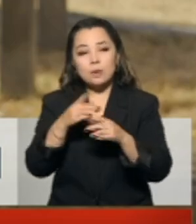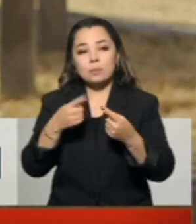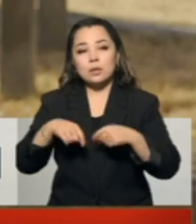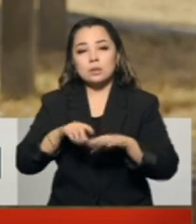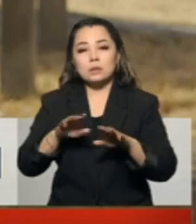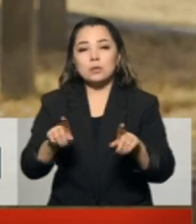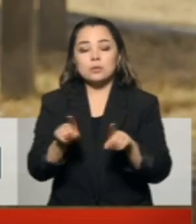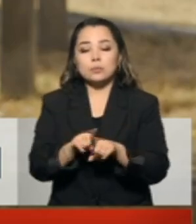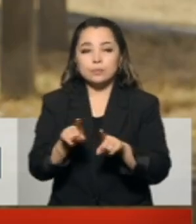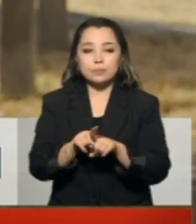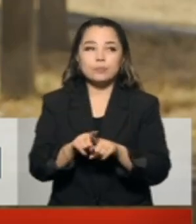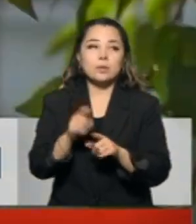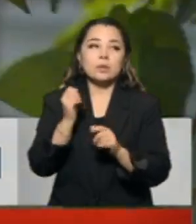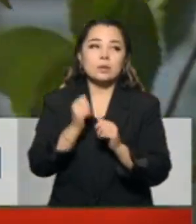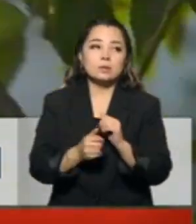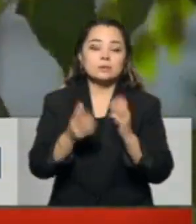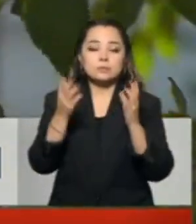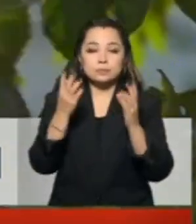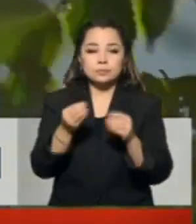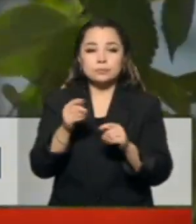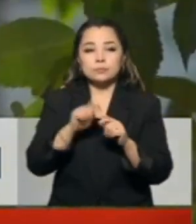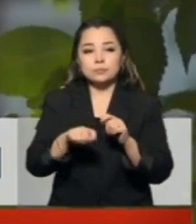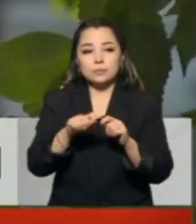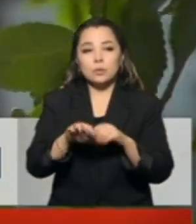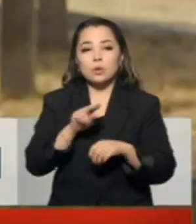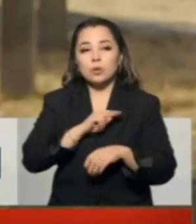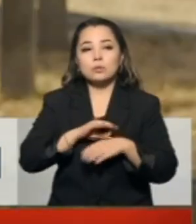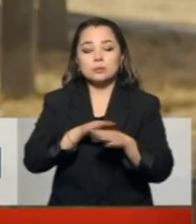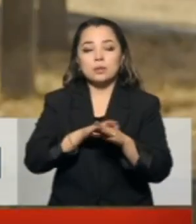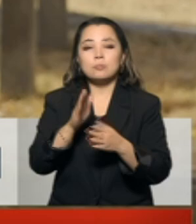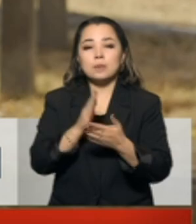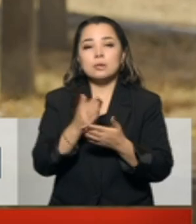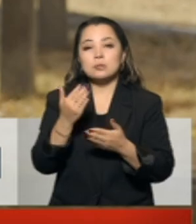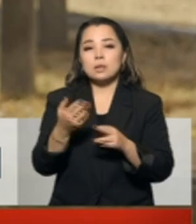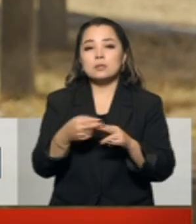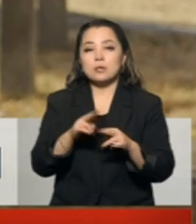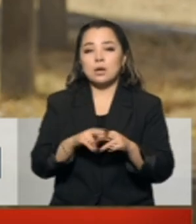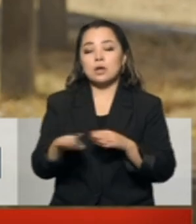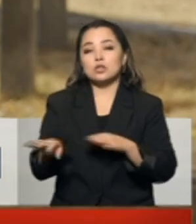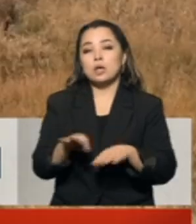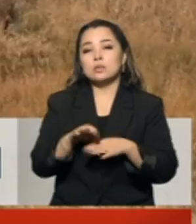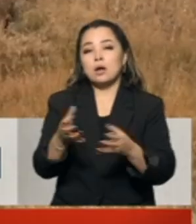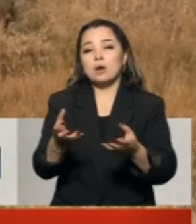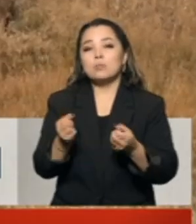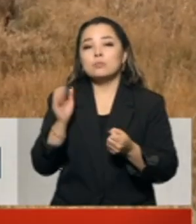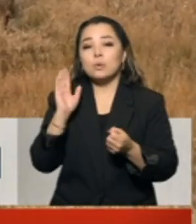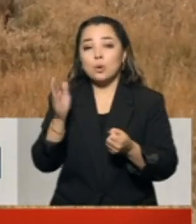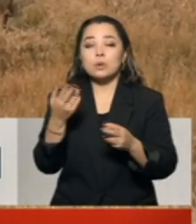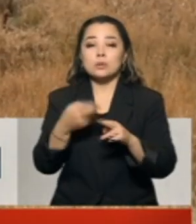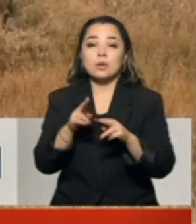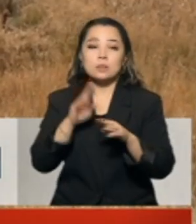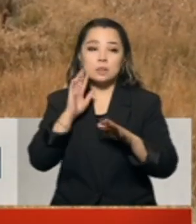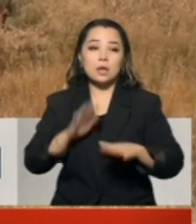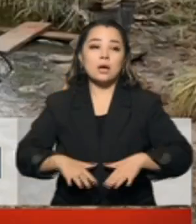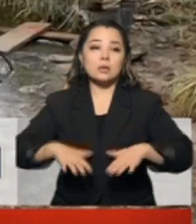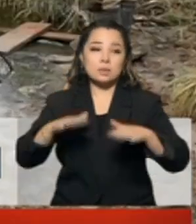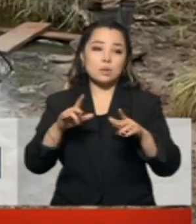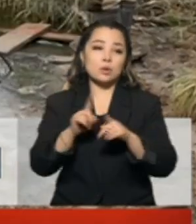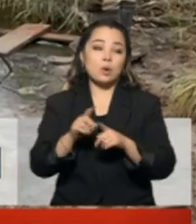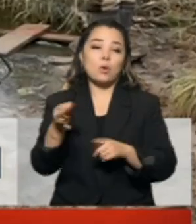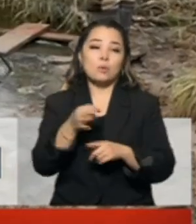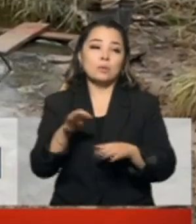мекемесіне теңгеріміне табыстау жұмыстары жүруде, тасқын су кезінде жаңағы шаралар қабылдайтын болады. Биылғы тасқыннан сабақ алған